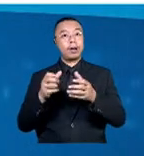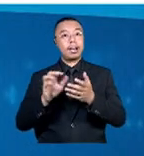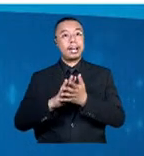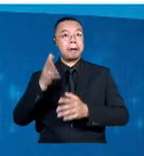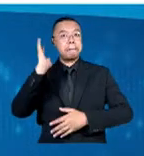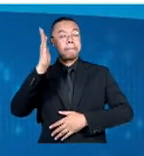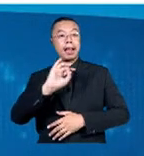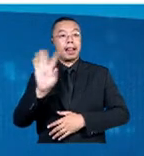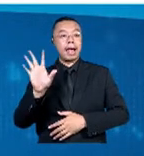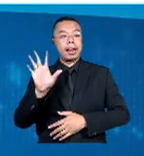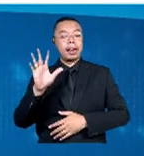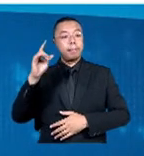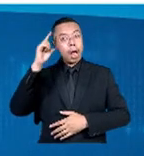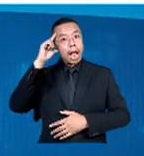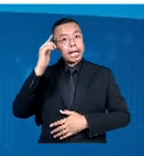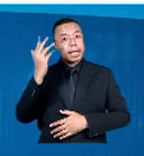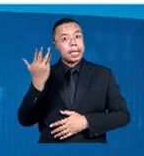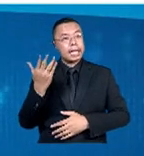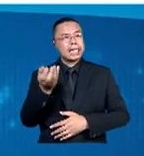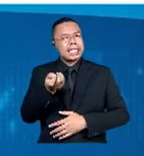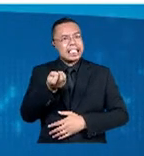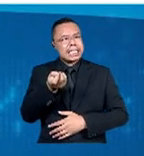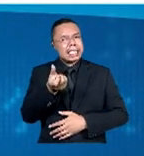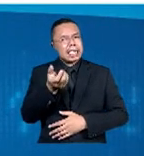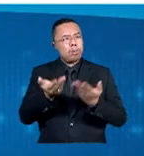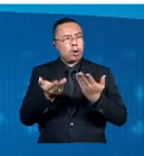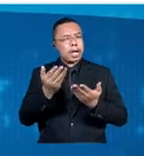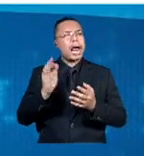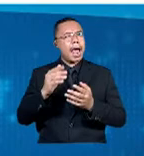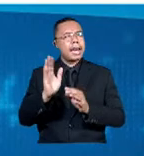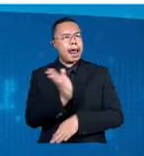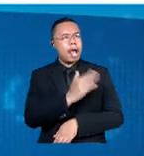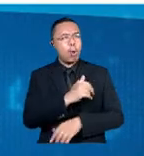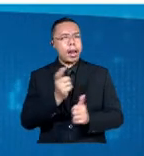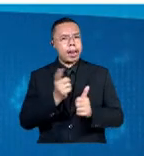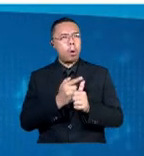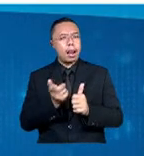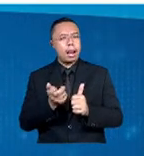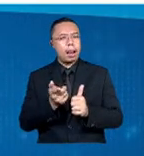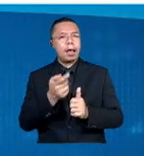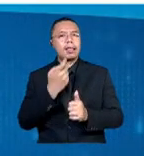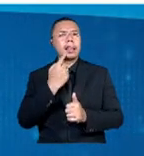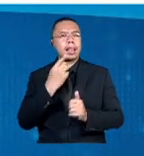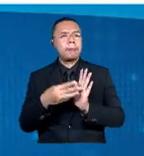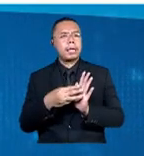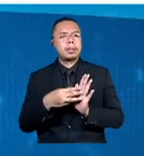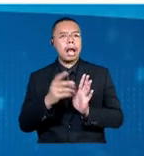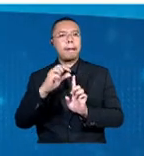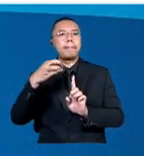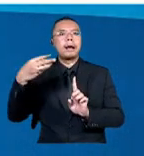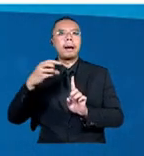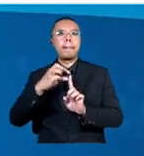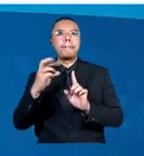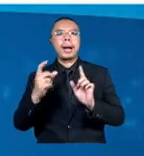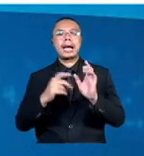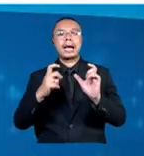narasumber yang lain, Mbak Angki, sedikit saja mungkin tadi terlewat di awal ya. terkait dengan Peparnas